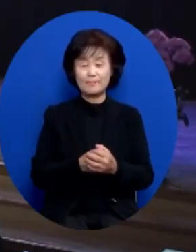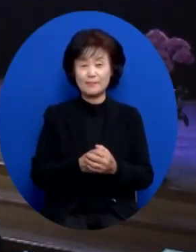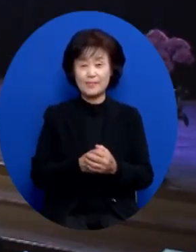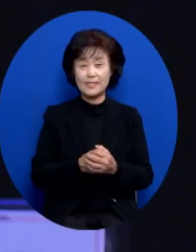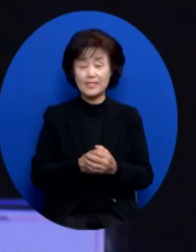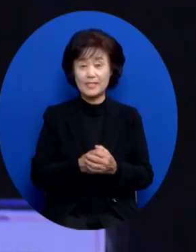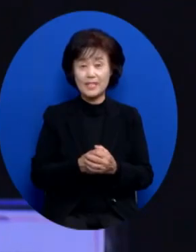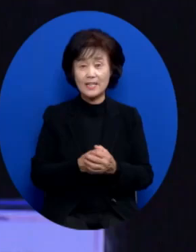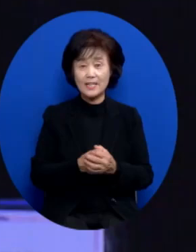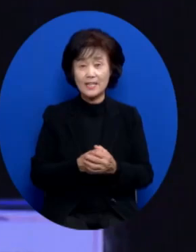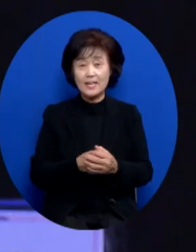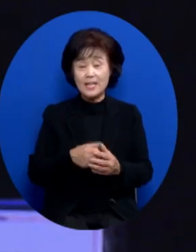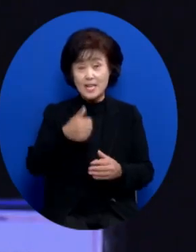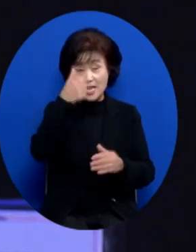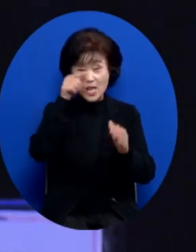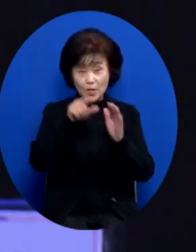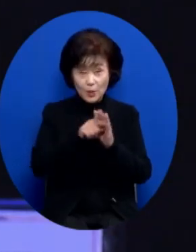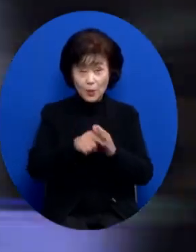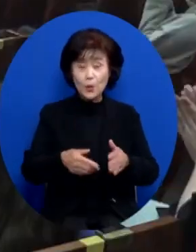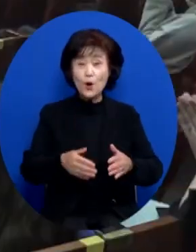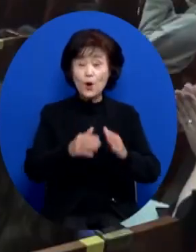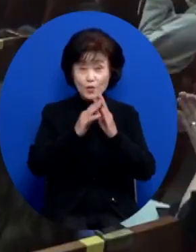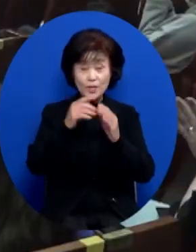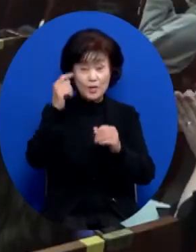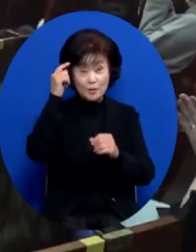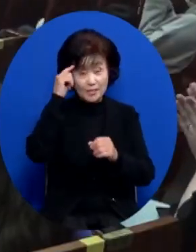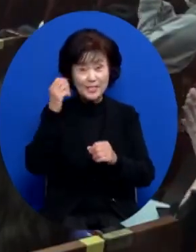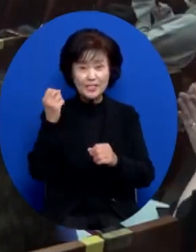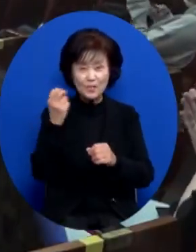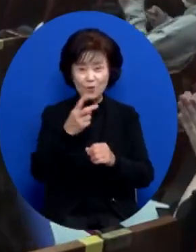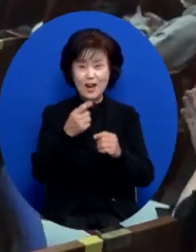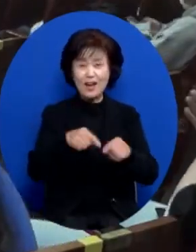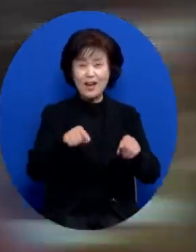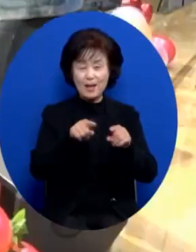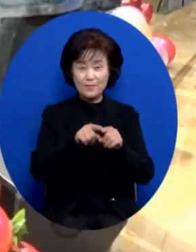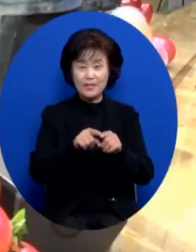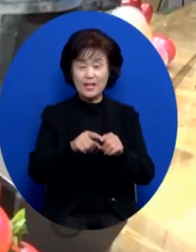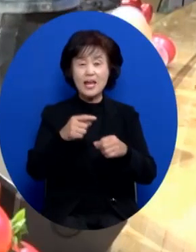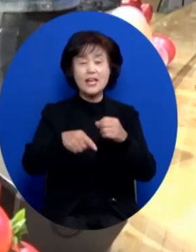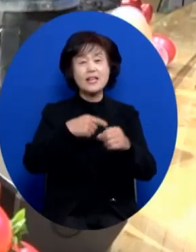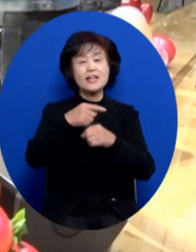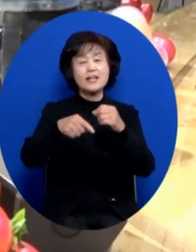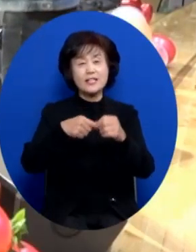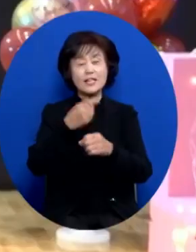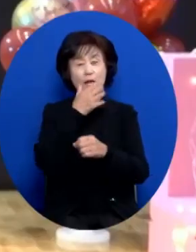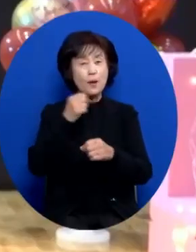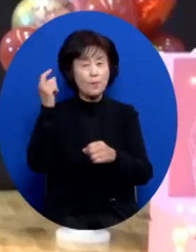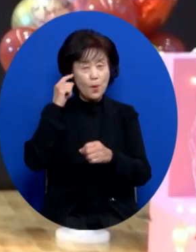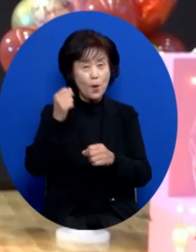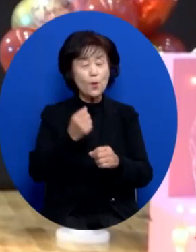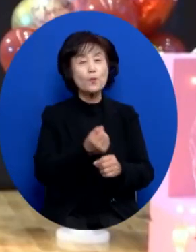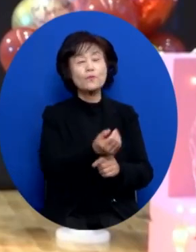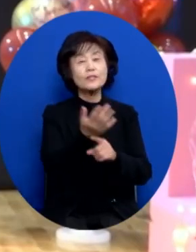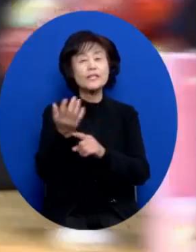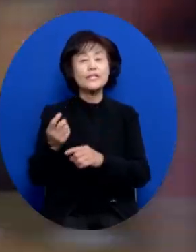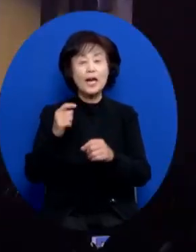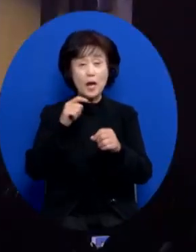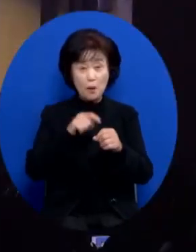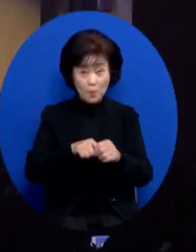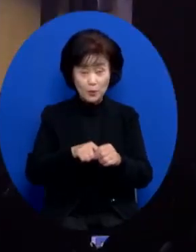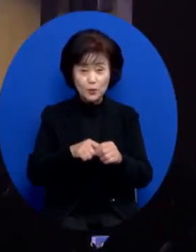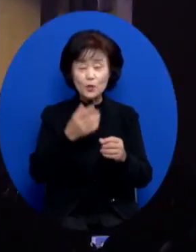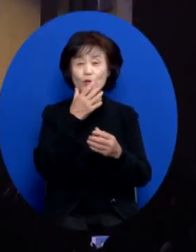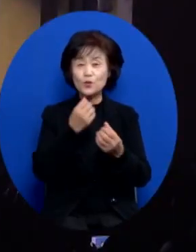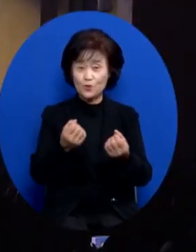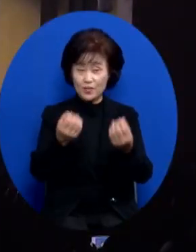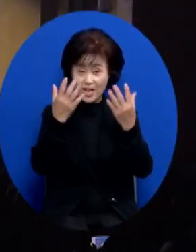기독교 설립정신을 지키고 캠퍼스 복음화를 도모하기 위해 매년 학생들에게 복음을 전하는 축제를 개최해온 백석예술대학교.